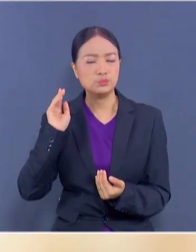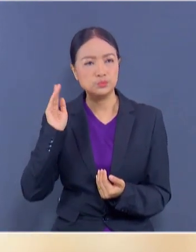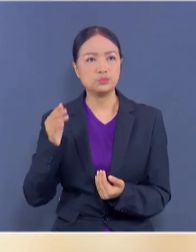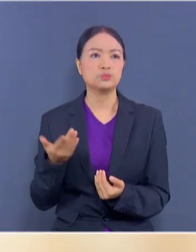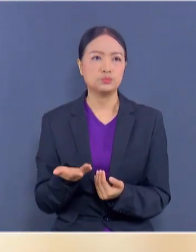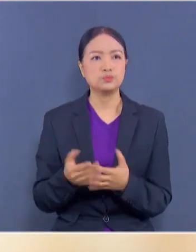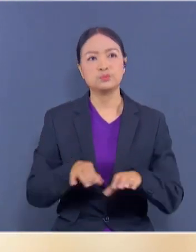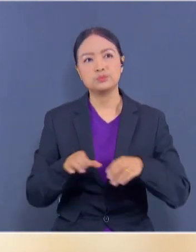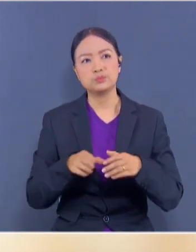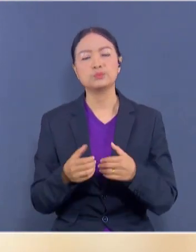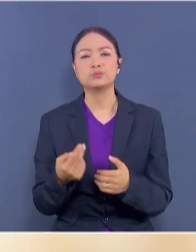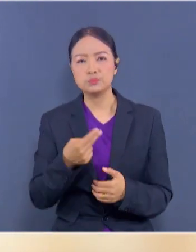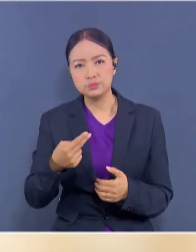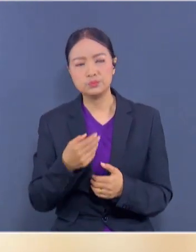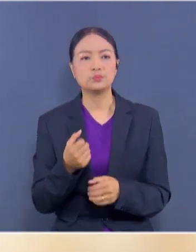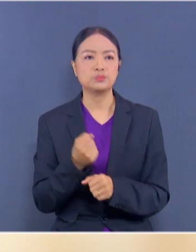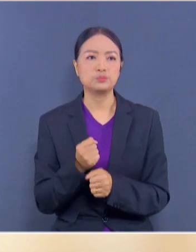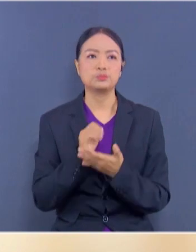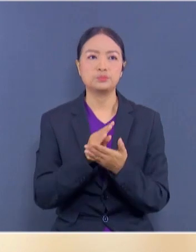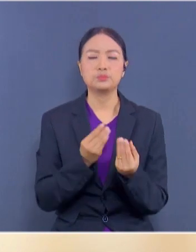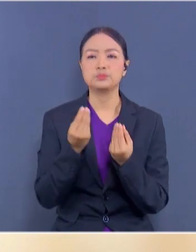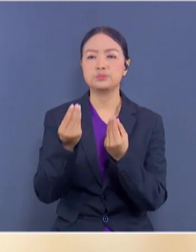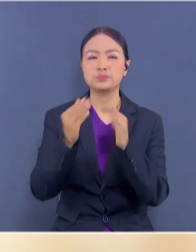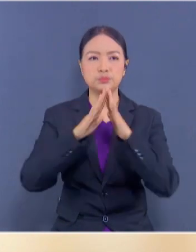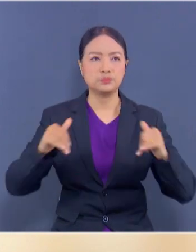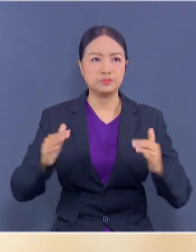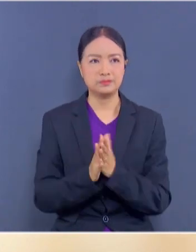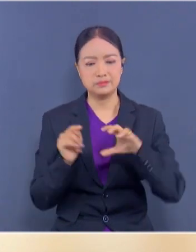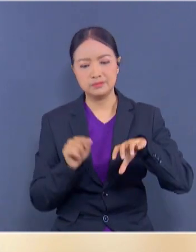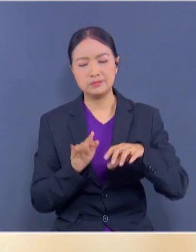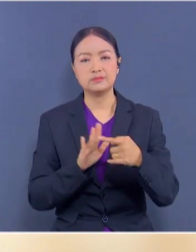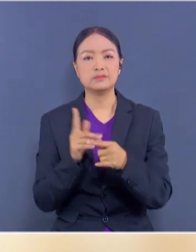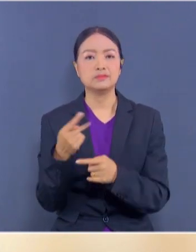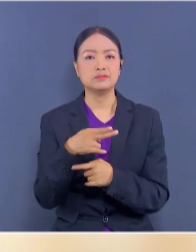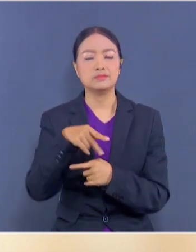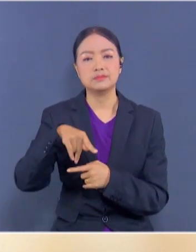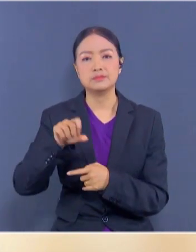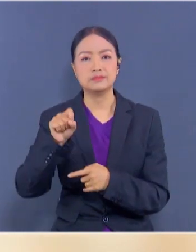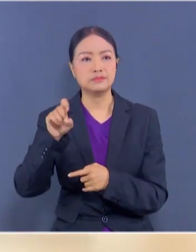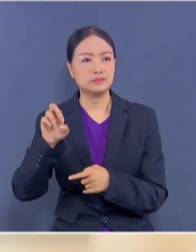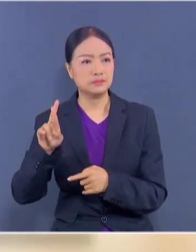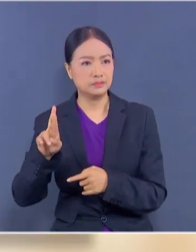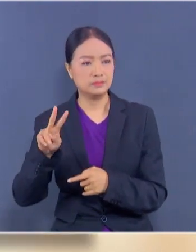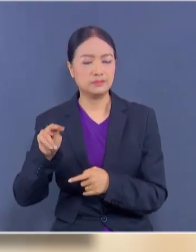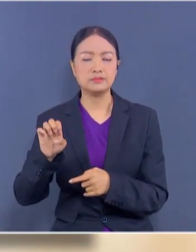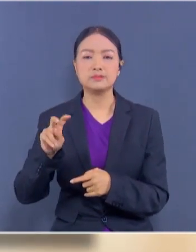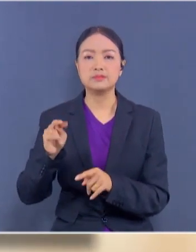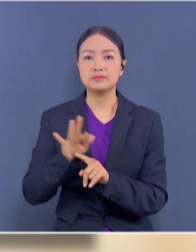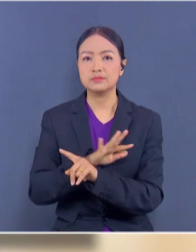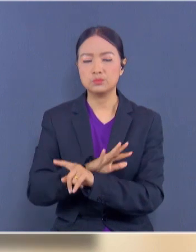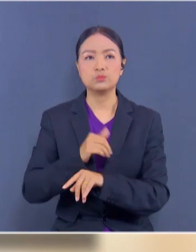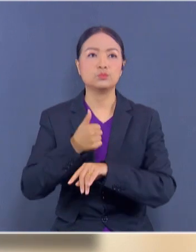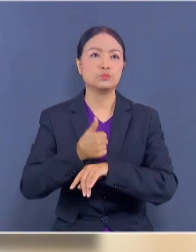ญได้จัดพิธีทำบุญอุทิศส่วนกุศลขึ้นที่วัดเทพสิรินทราวาสค่ะนอกจากนี้ยังมีนักแสดงพุ่มกับผู้จัดละ